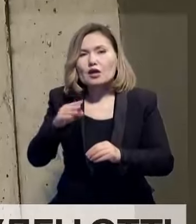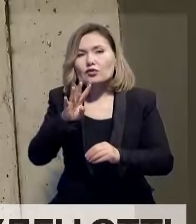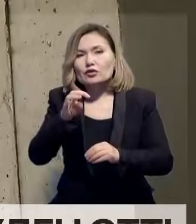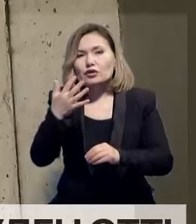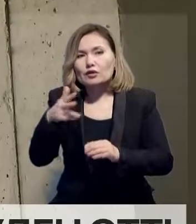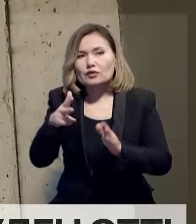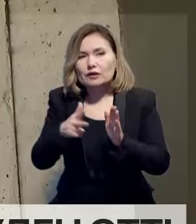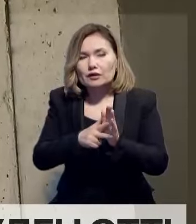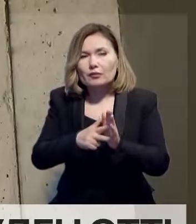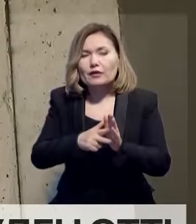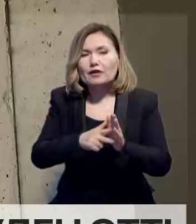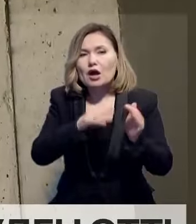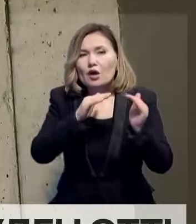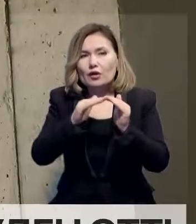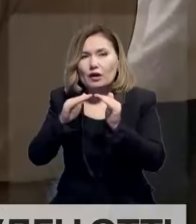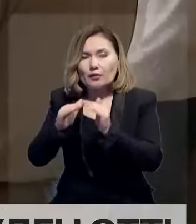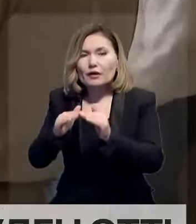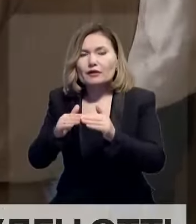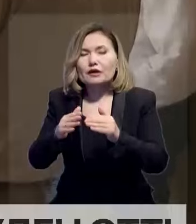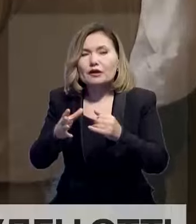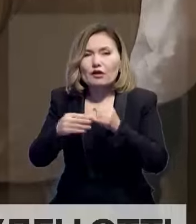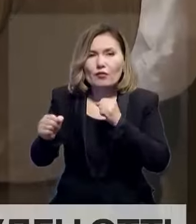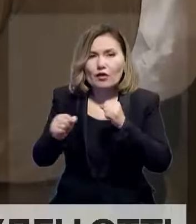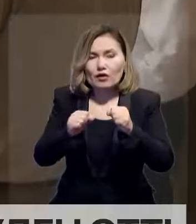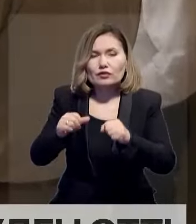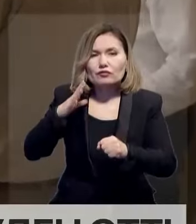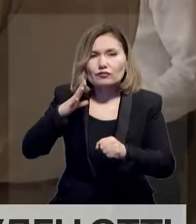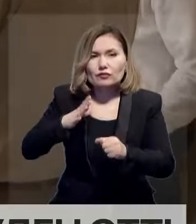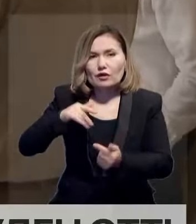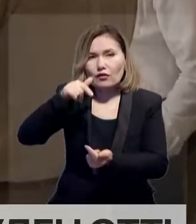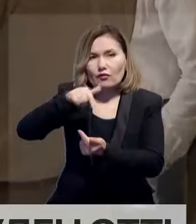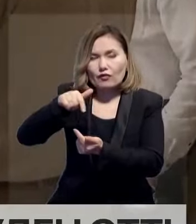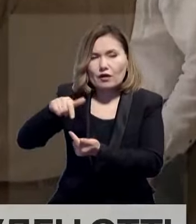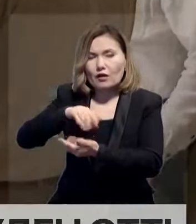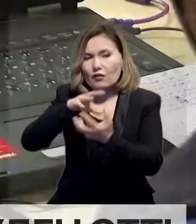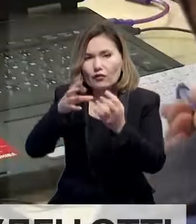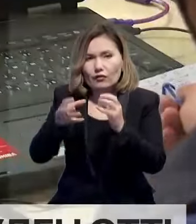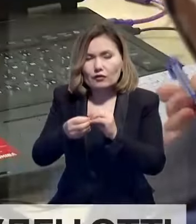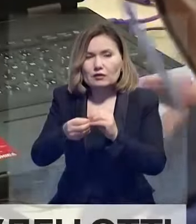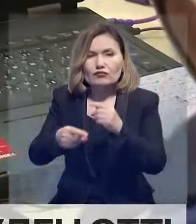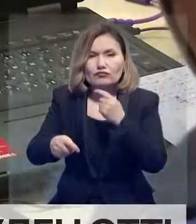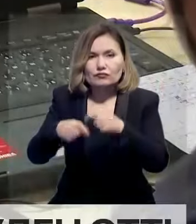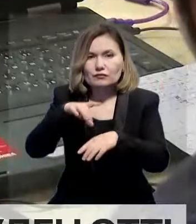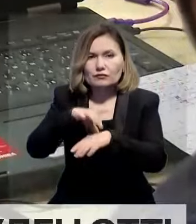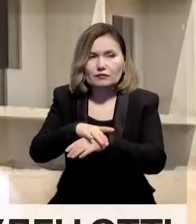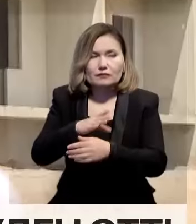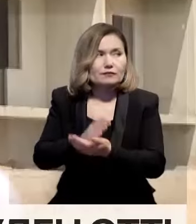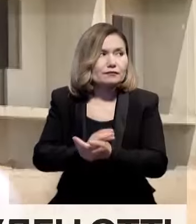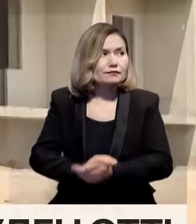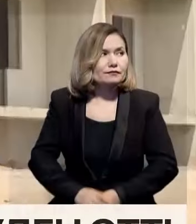ішінде 458 көп қабаты тұрғын үй сейсмикалық талапқа сай емес деген қорытынды шығарған.